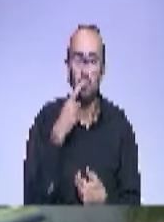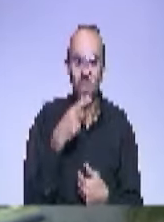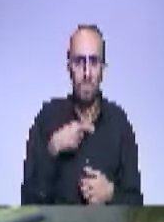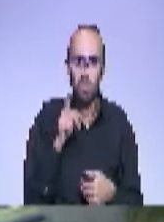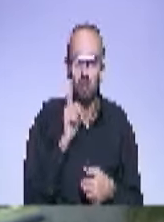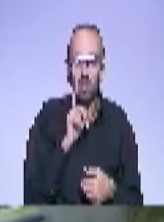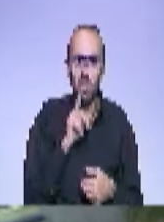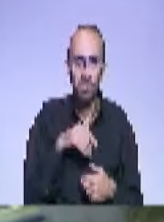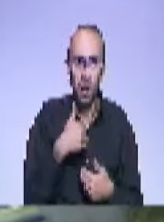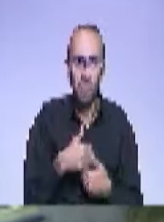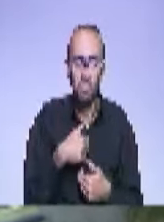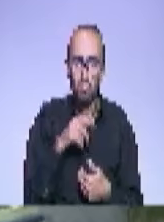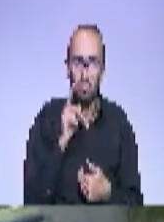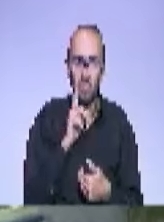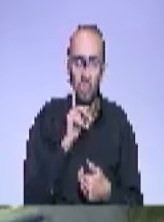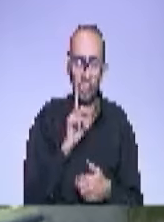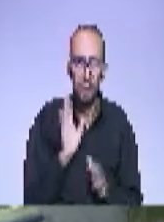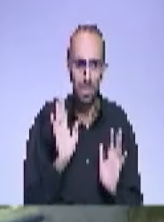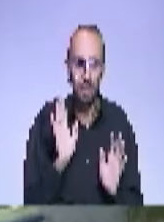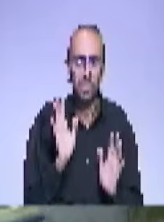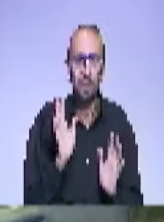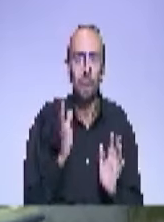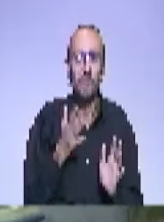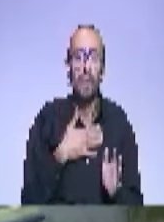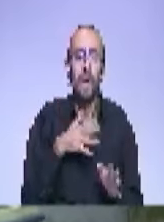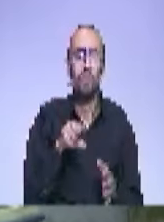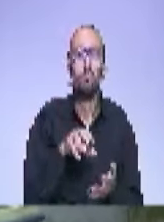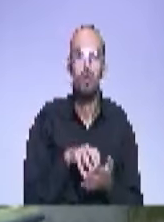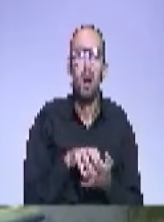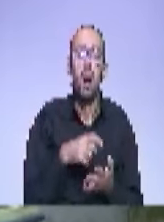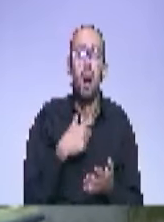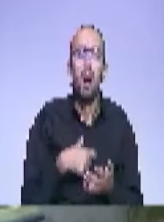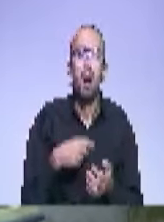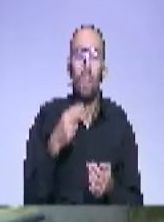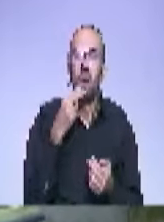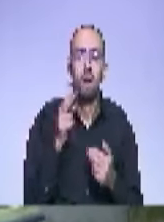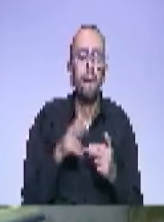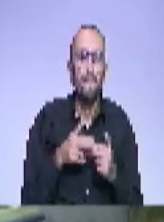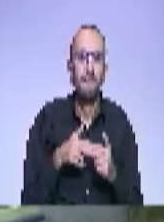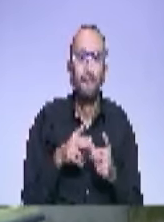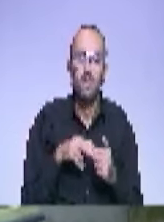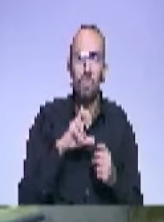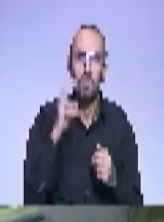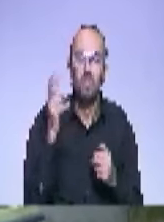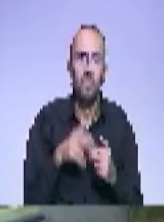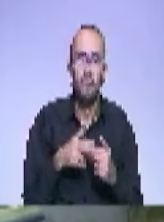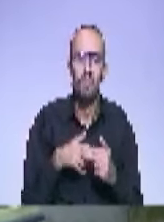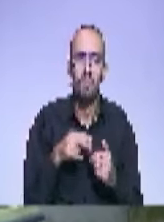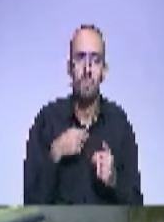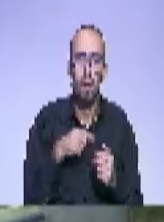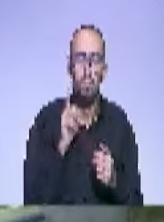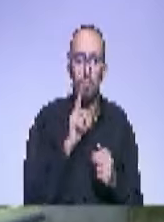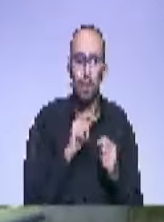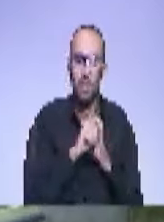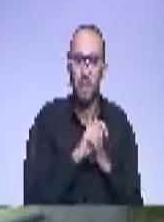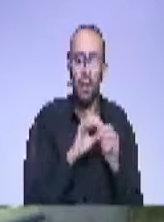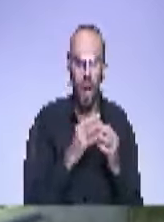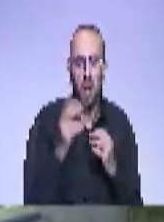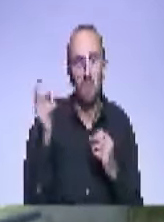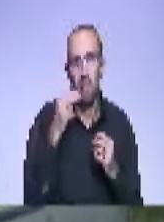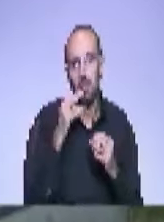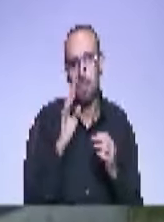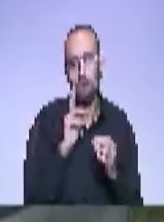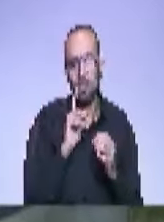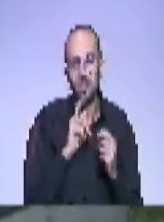ما طلبتش ان انا يعني اتطلق، انا طلبت ان انا اخد شقه لوحدي، وهو مرافض جدا ان انا اجيب شقه، انا مش عايزه ابعد عن اهلي. هو يقول لي